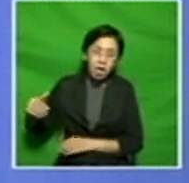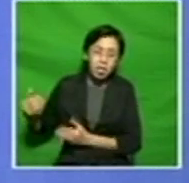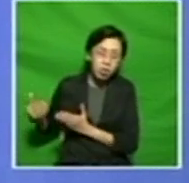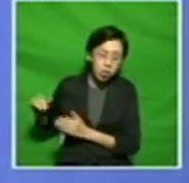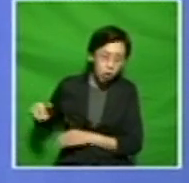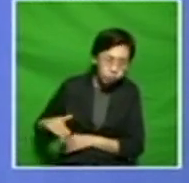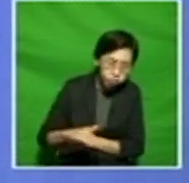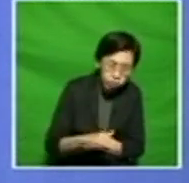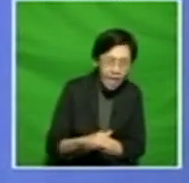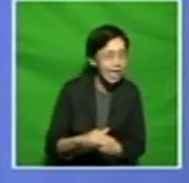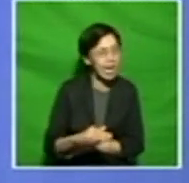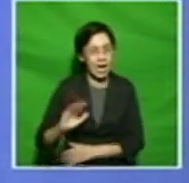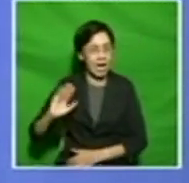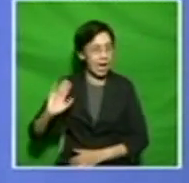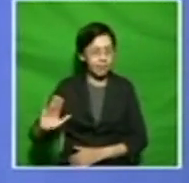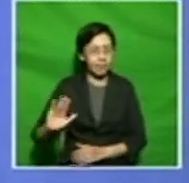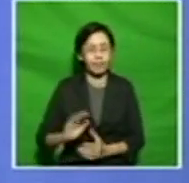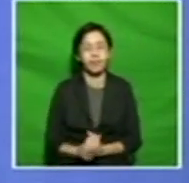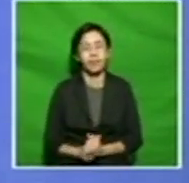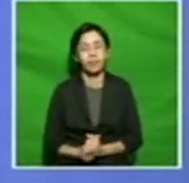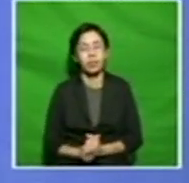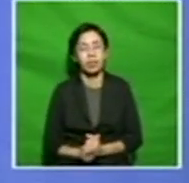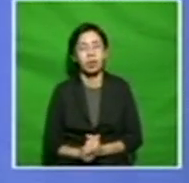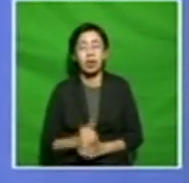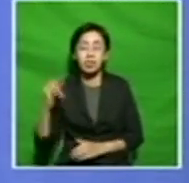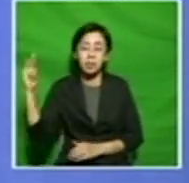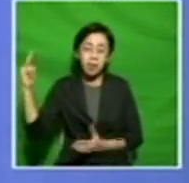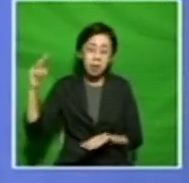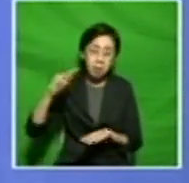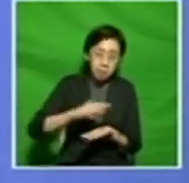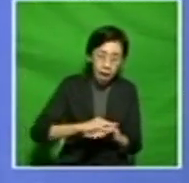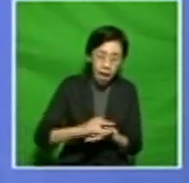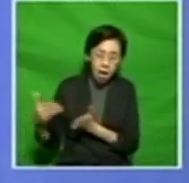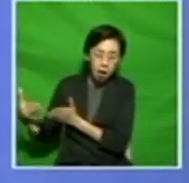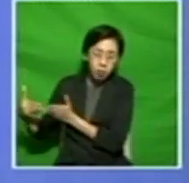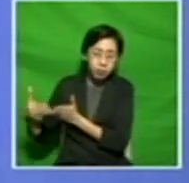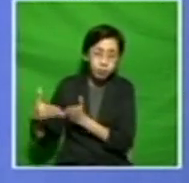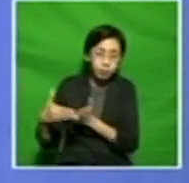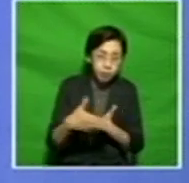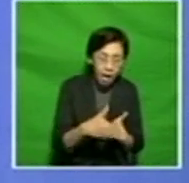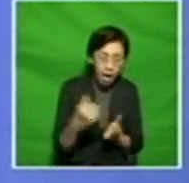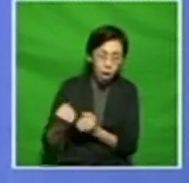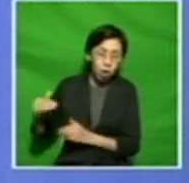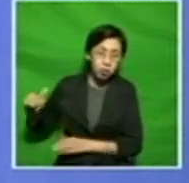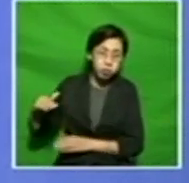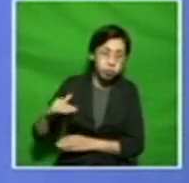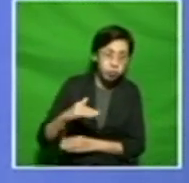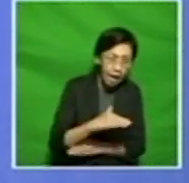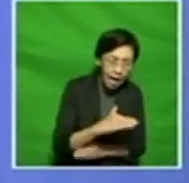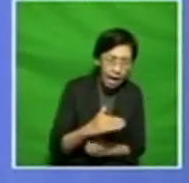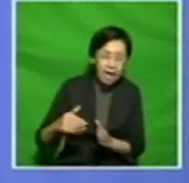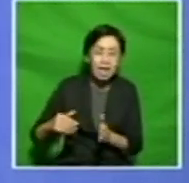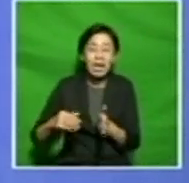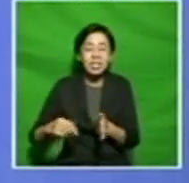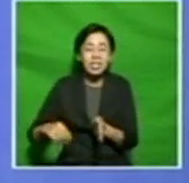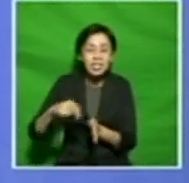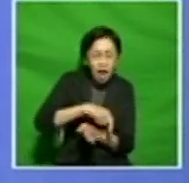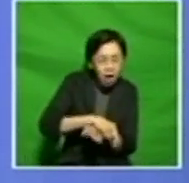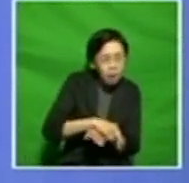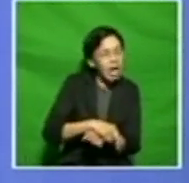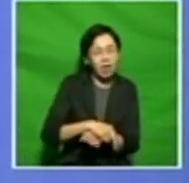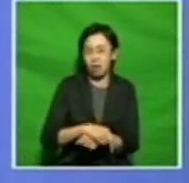อากาศยานโดยเรือโดยรถยนต์หรือยานพาหนะใดทุกจุดทุกด่